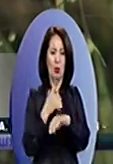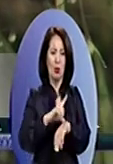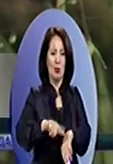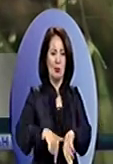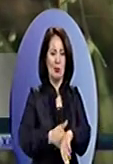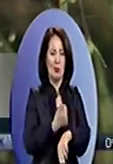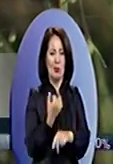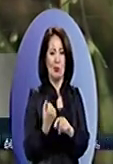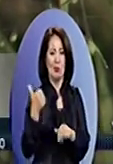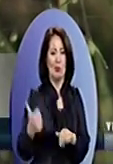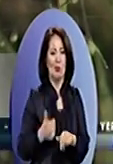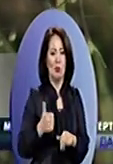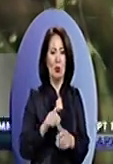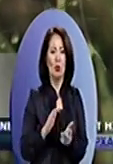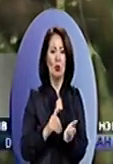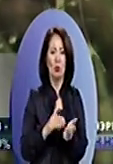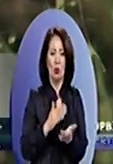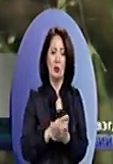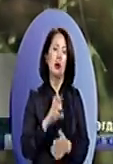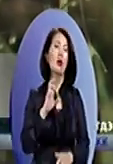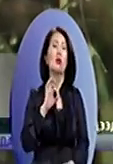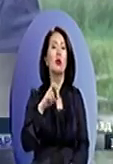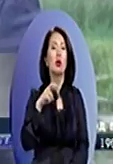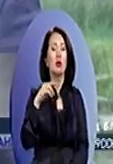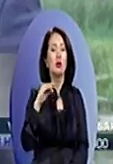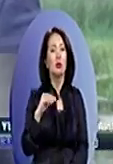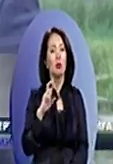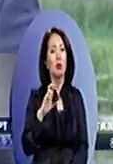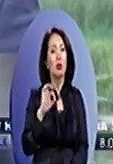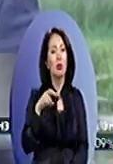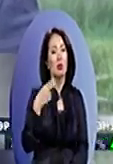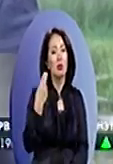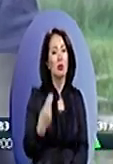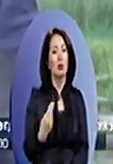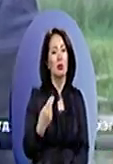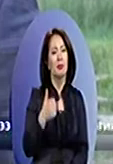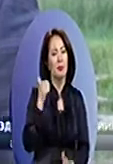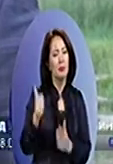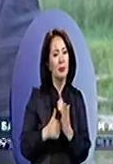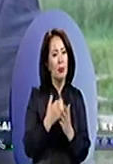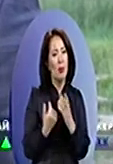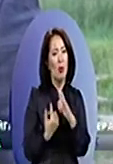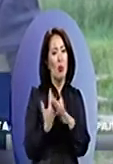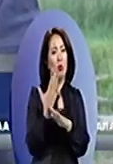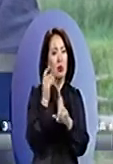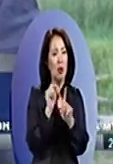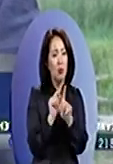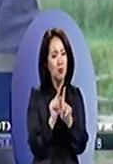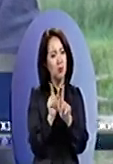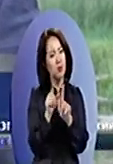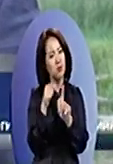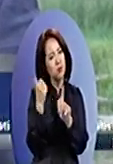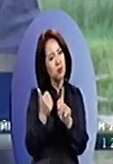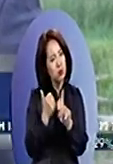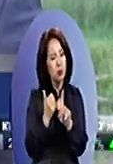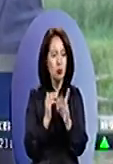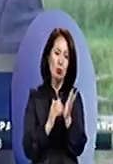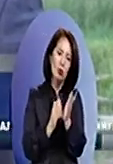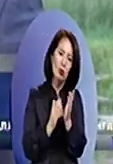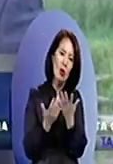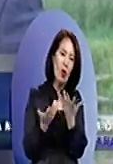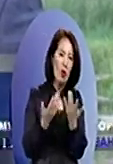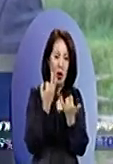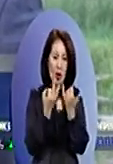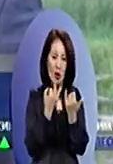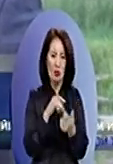ч онцоллоо. Болцож байгаа таарах хүн байгаа. Одоо удаагаа болох уу? Одоо англи хийх юм уу? Яах юм гэдэг энэ